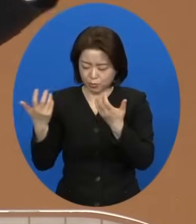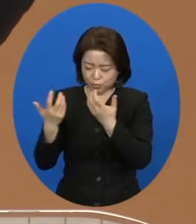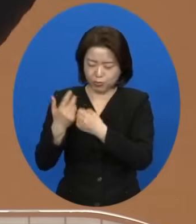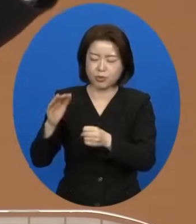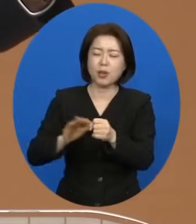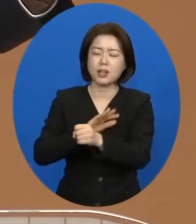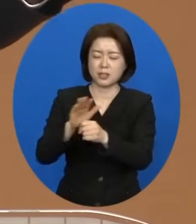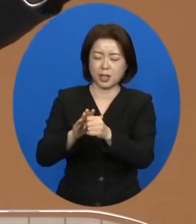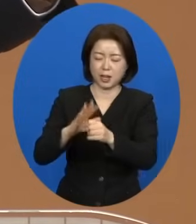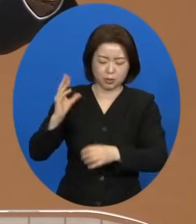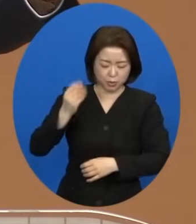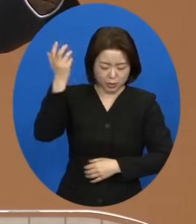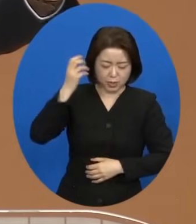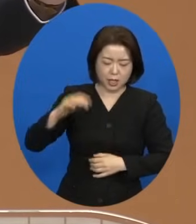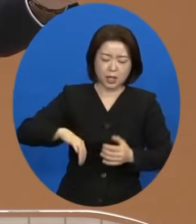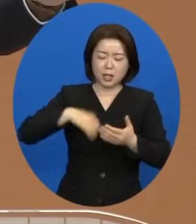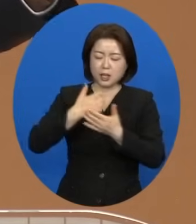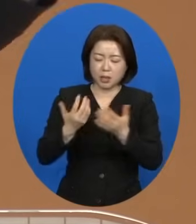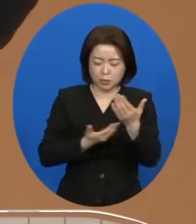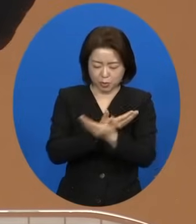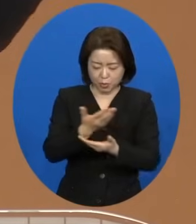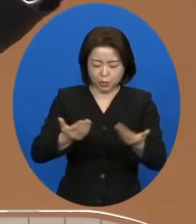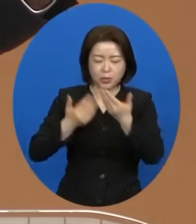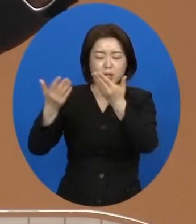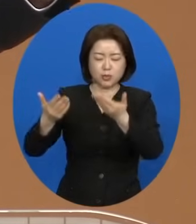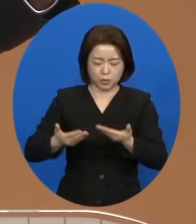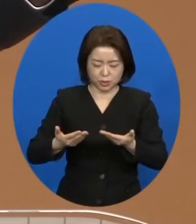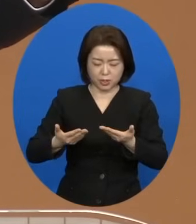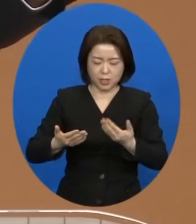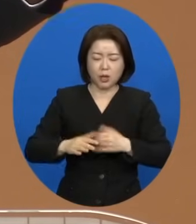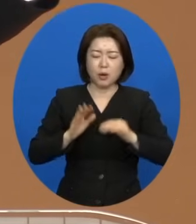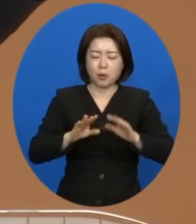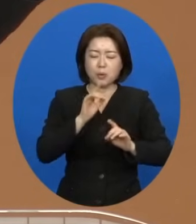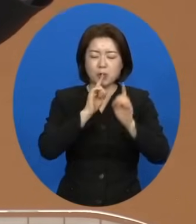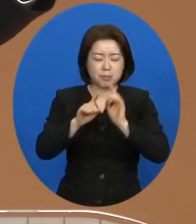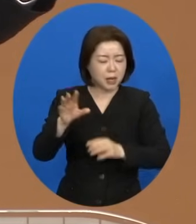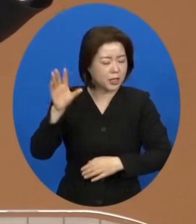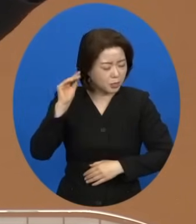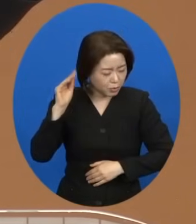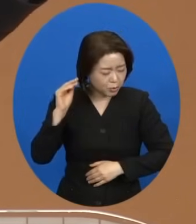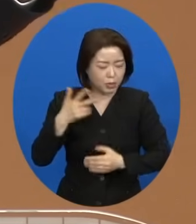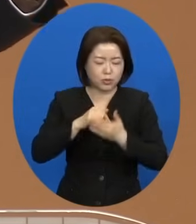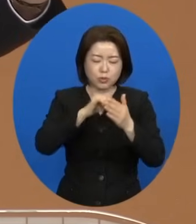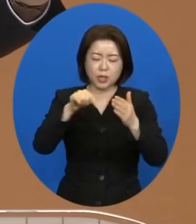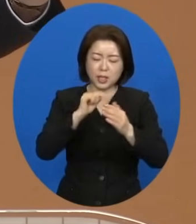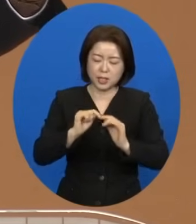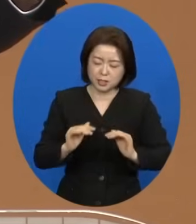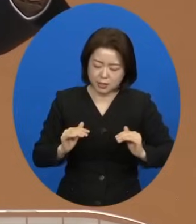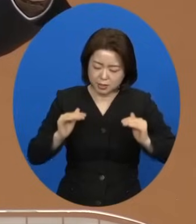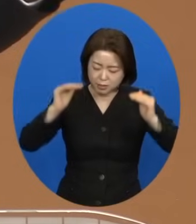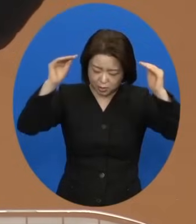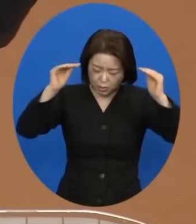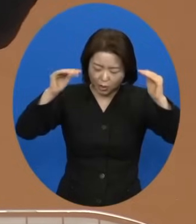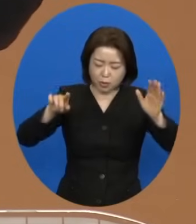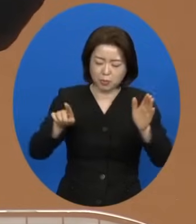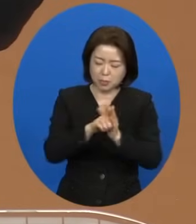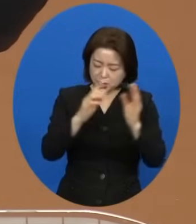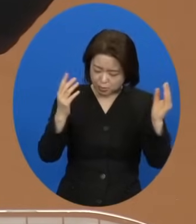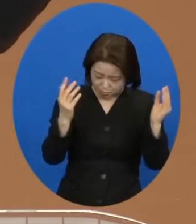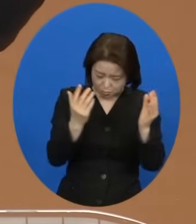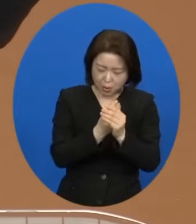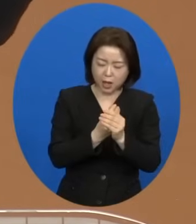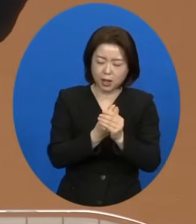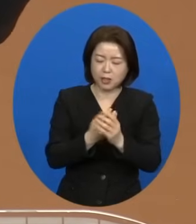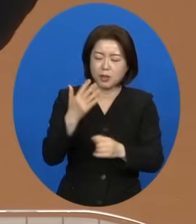사랑과 동 통케 하심이 오늘 말씀을 들으며 주 안에서 성장하고 성숙하며 또한 하나님께